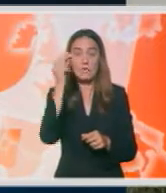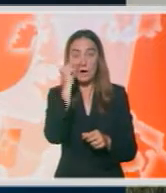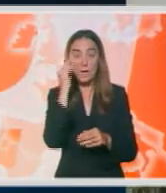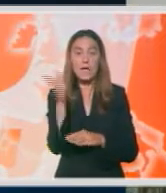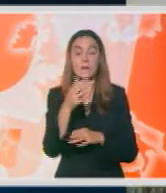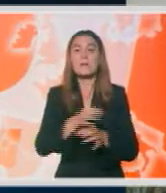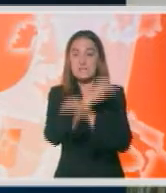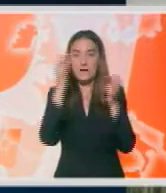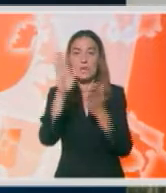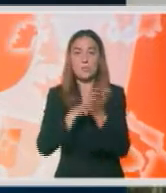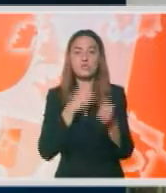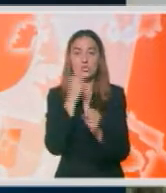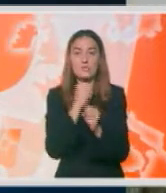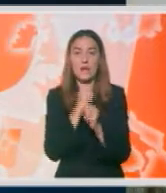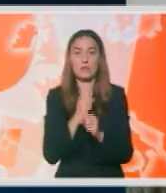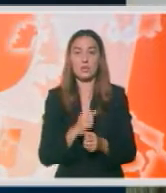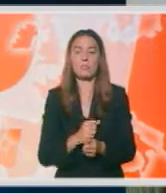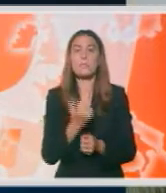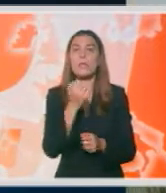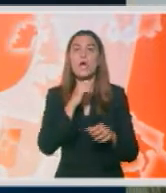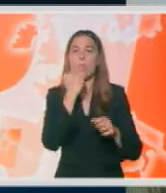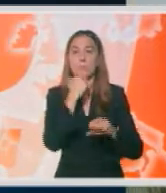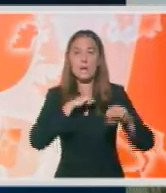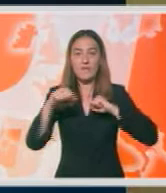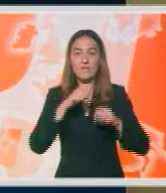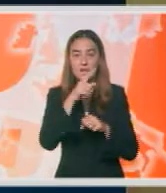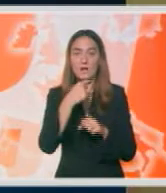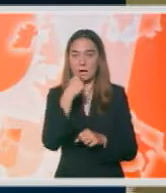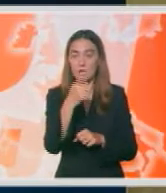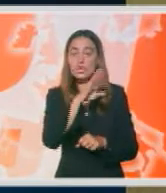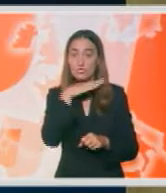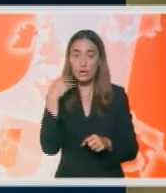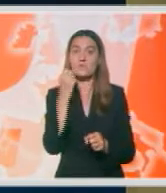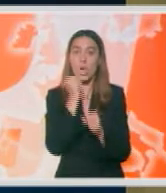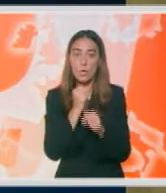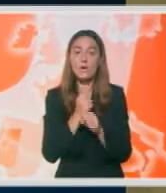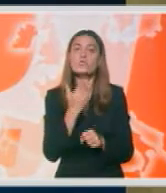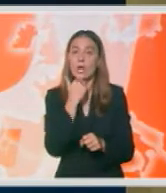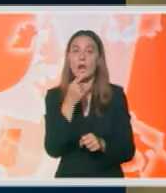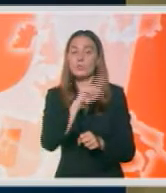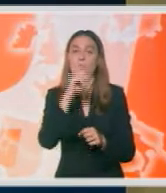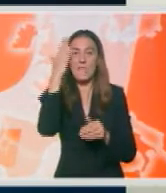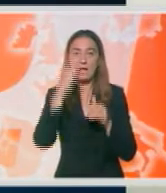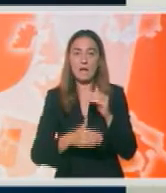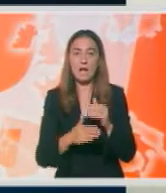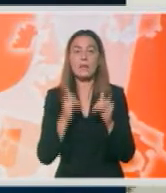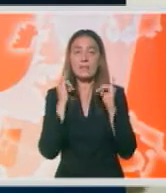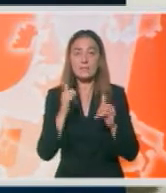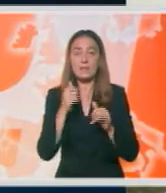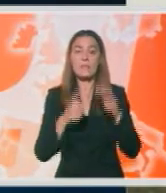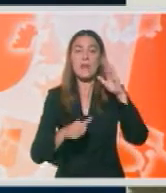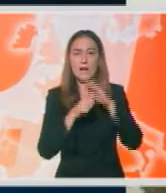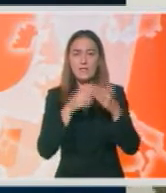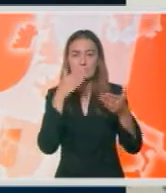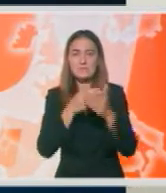je zvanično počeo sa radom. Upravnik ribnjaka ističe da je dosta toga urađeno, ali tu nije kraj. Sada nam je glavni